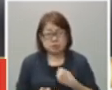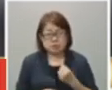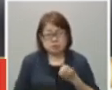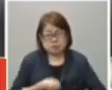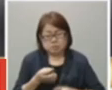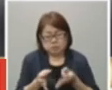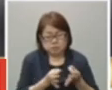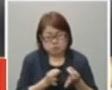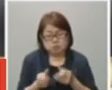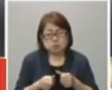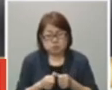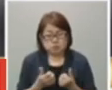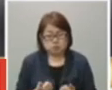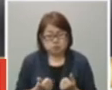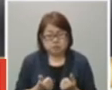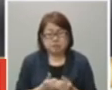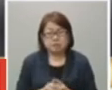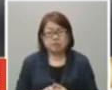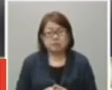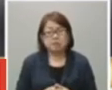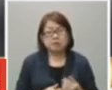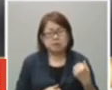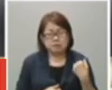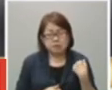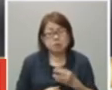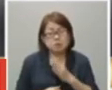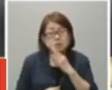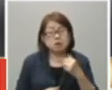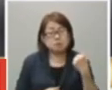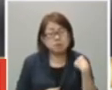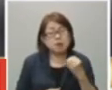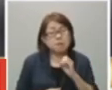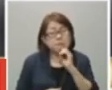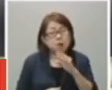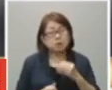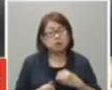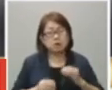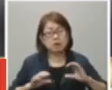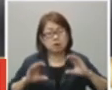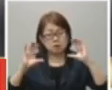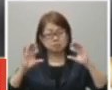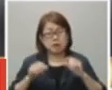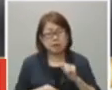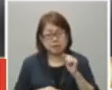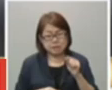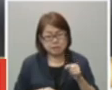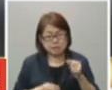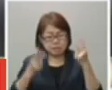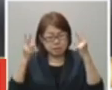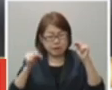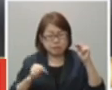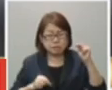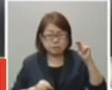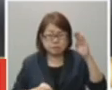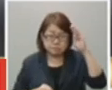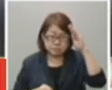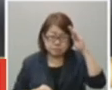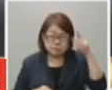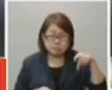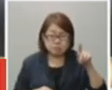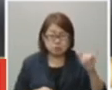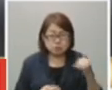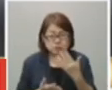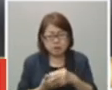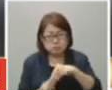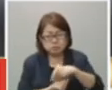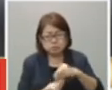ายอยู่นี้เนี่ยนะครับแล้วถ้าเกิดมีการพูดว่ารัฐบาลนี้รัฐบาลพลเอกประยุทธ์เศรษฐกิจดีค